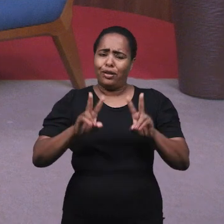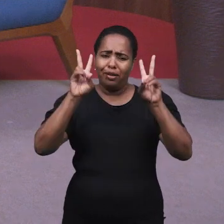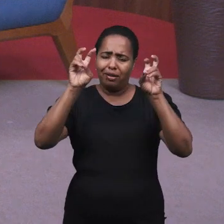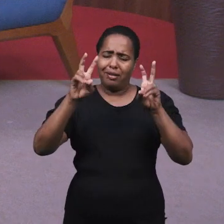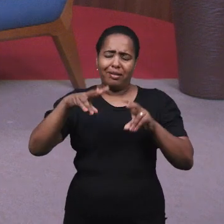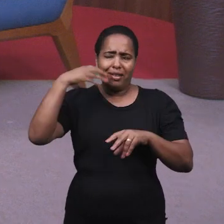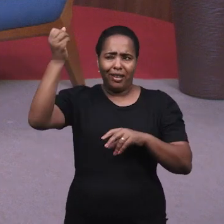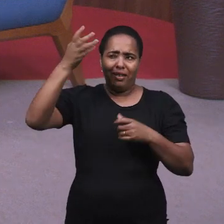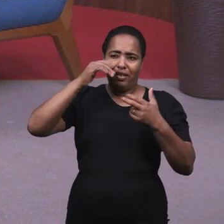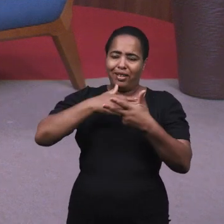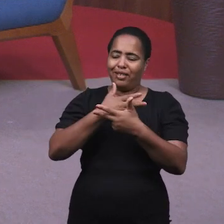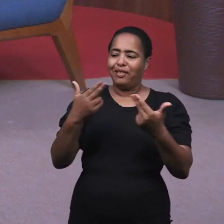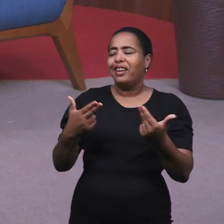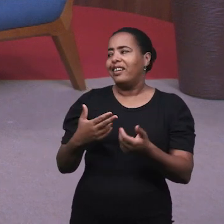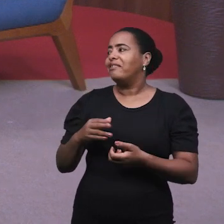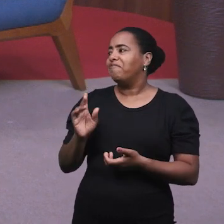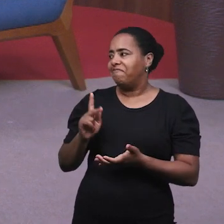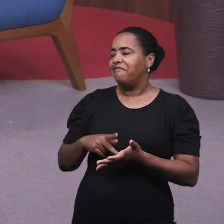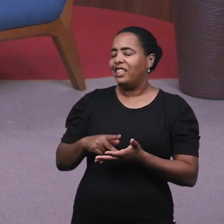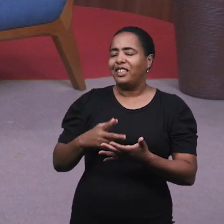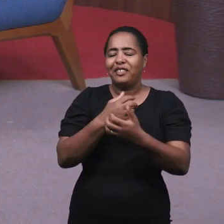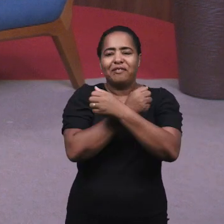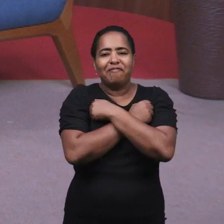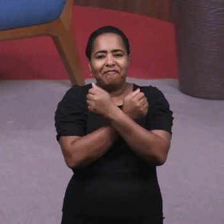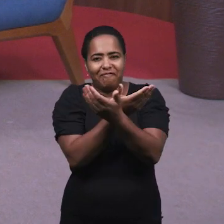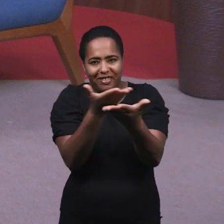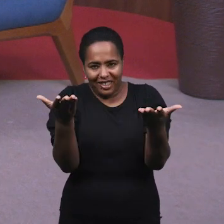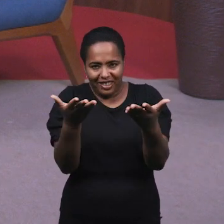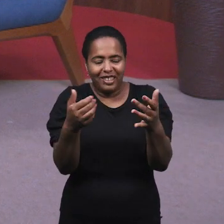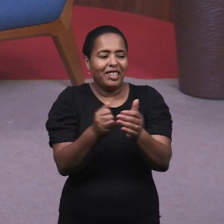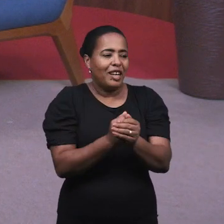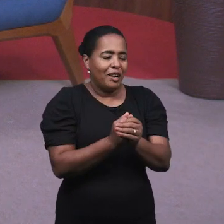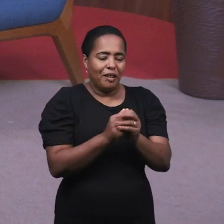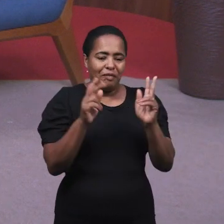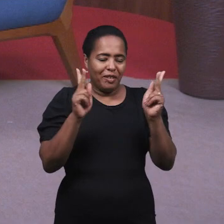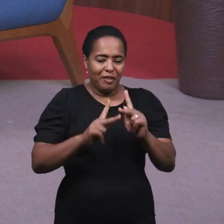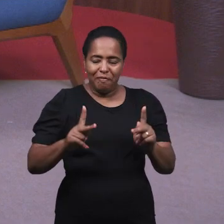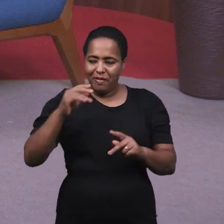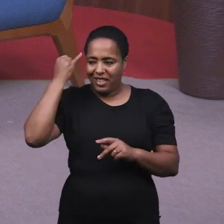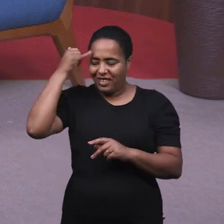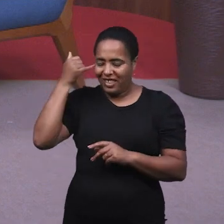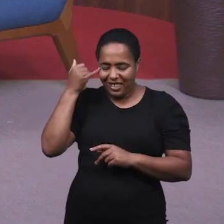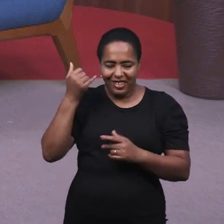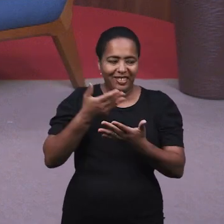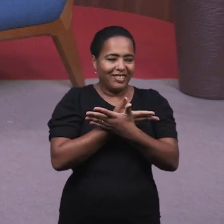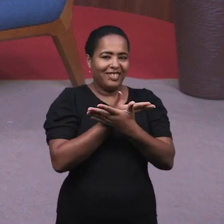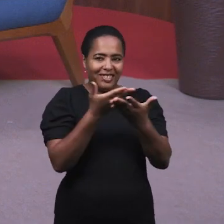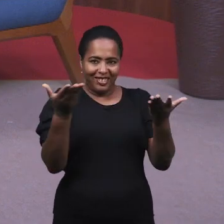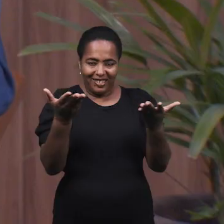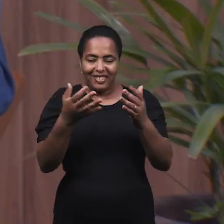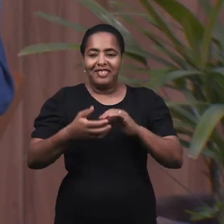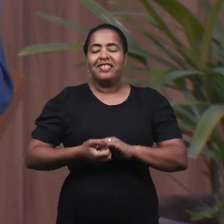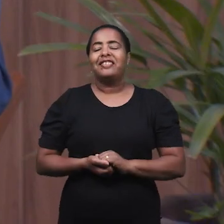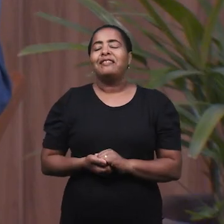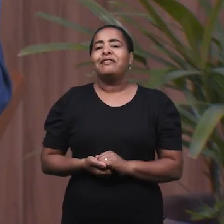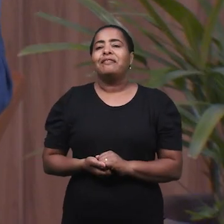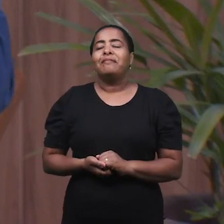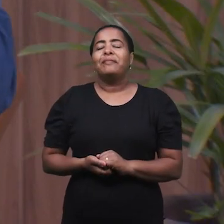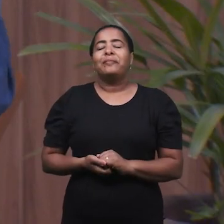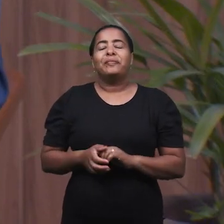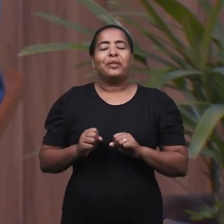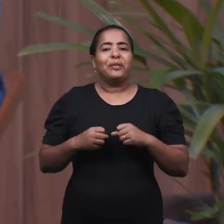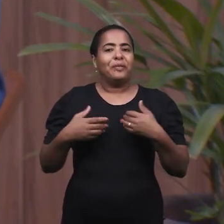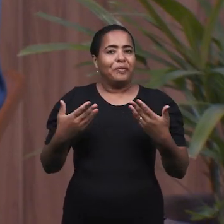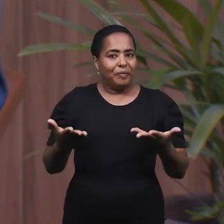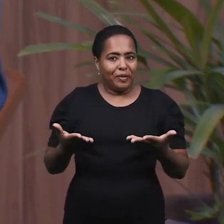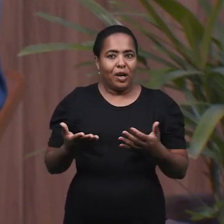Donc, l'appel du Seigneur à tous. Très bien. Quels sont les mots corrects à être utilisés dans l'éducation de nos enfants?